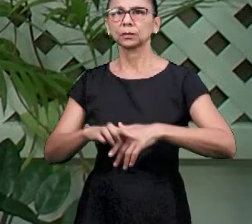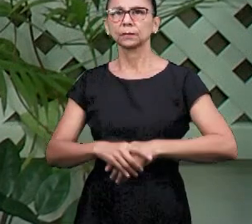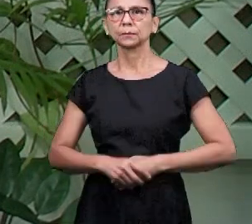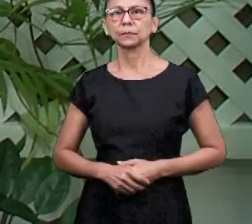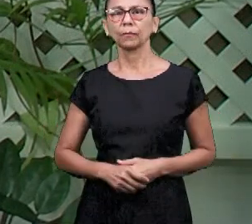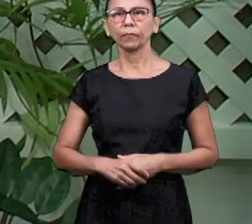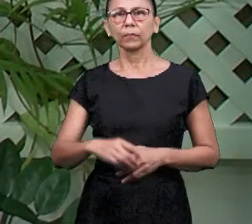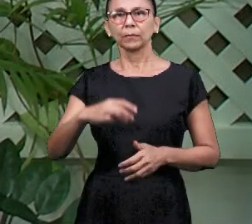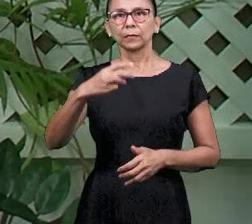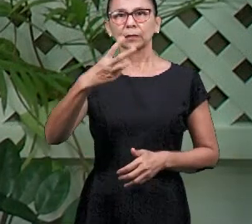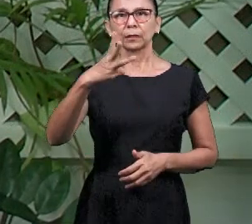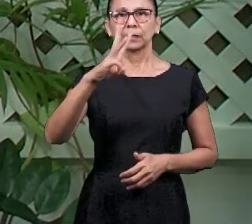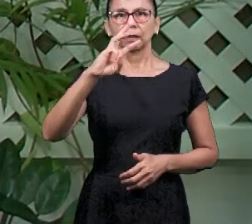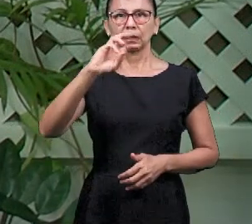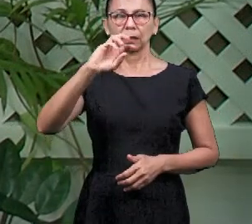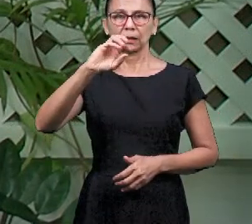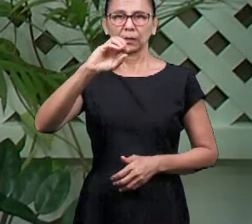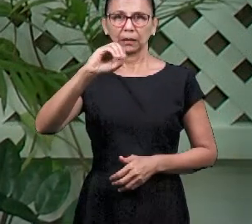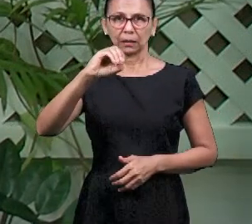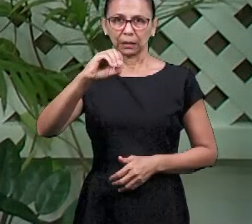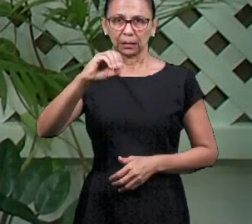Autun, Portugal,